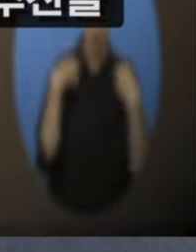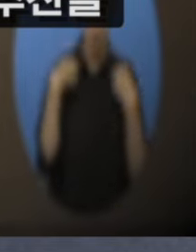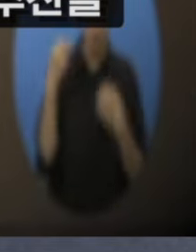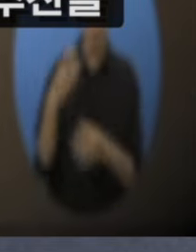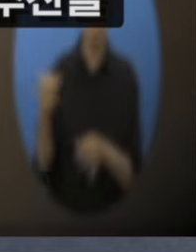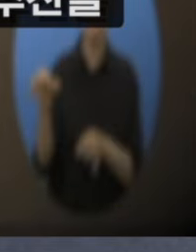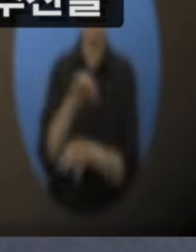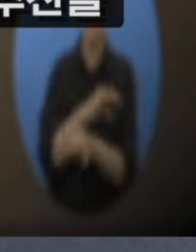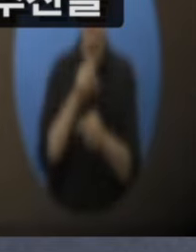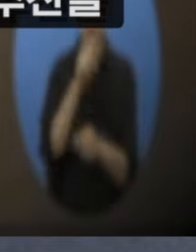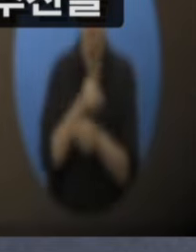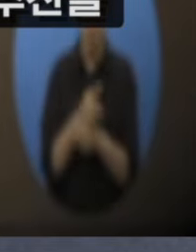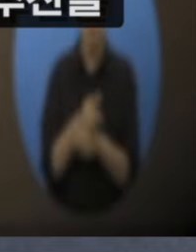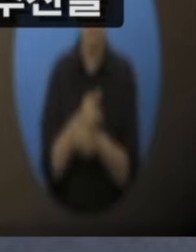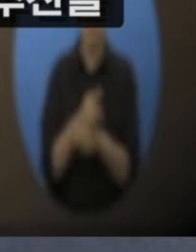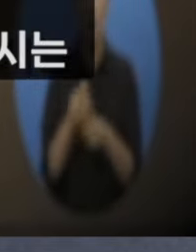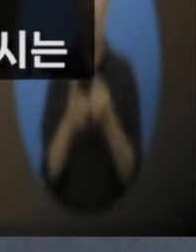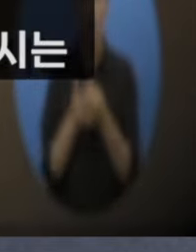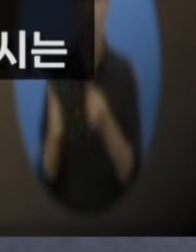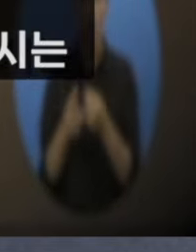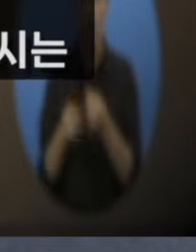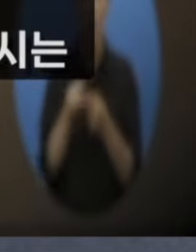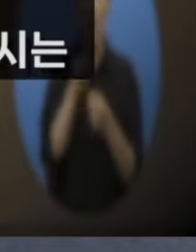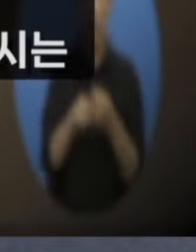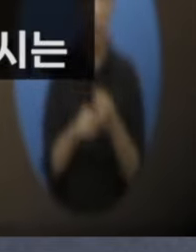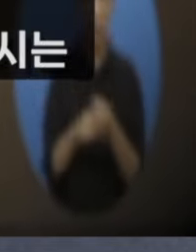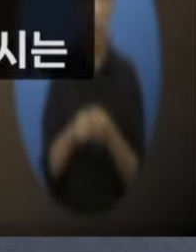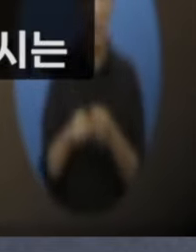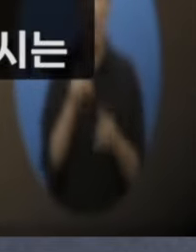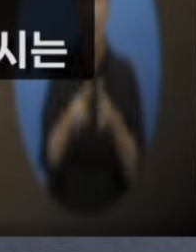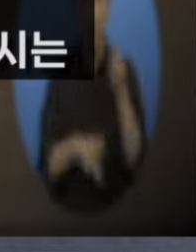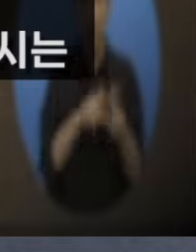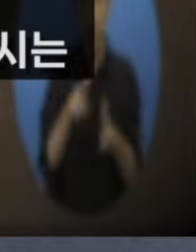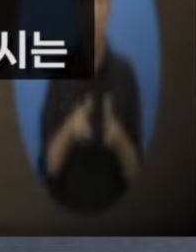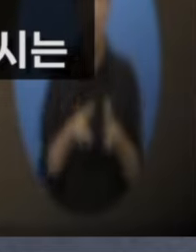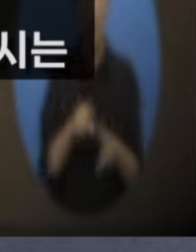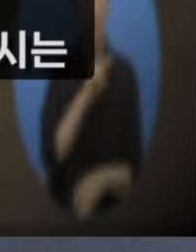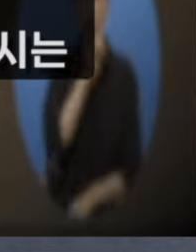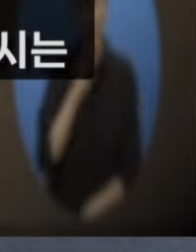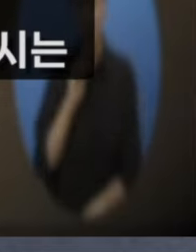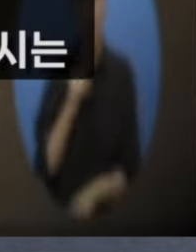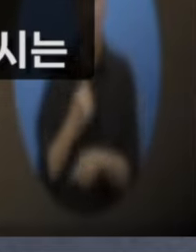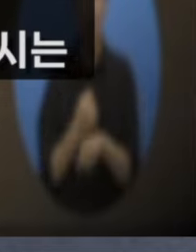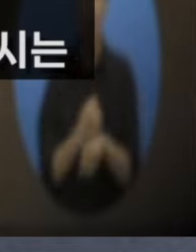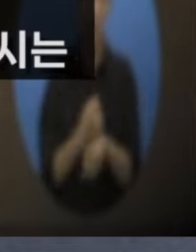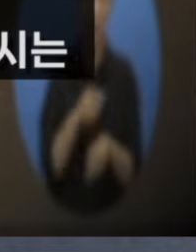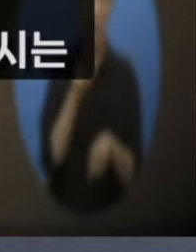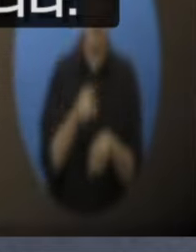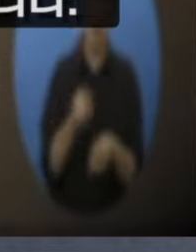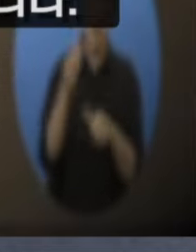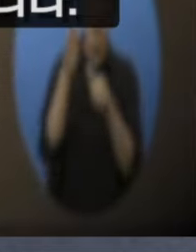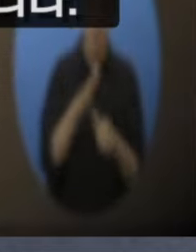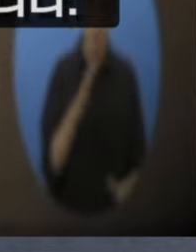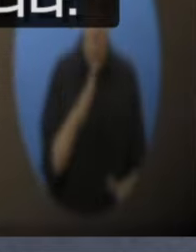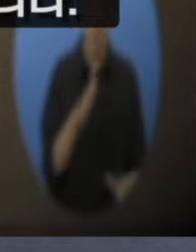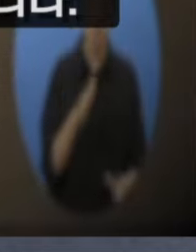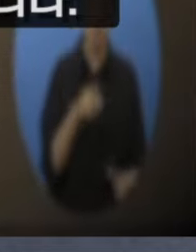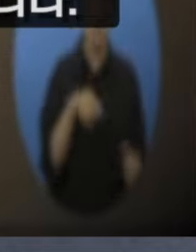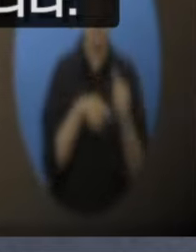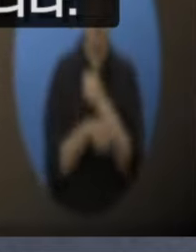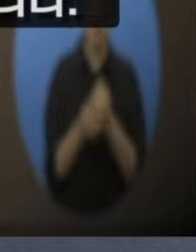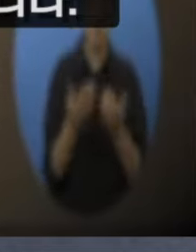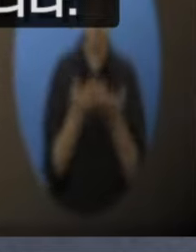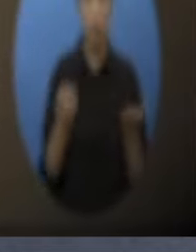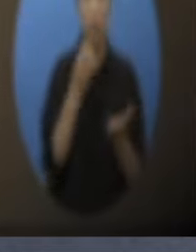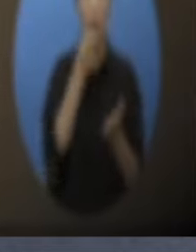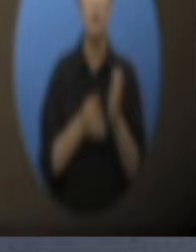경제성이라는 함정에 빠져 강북 횡단선 사업지지를 소홀히 하고 지지부진하게 만들면서 예비태양성 조사 탈락의 별미를 제공한 서울시는 이번 사태에 대한 엄정한